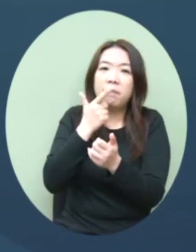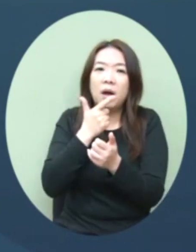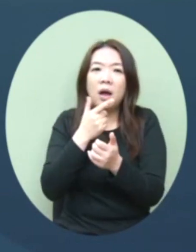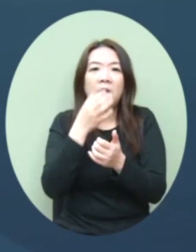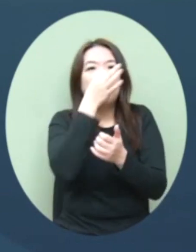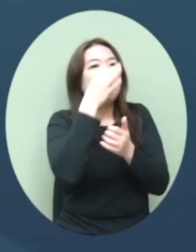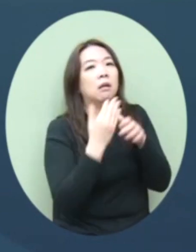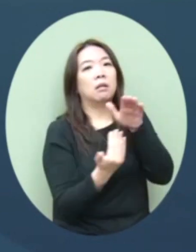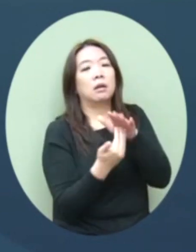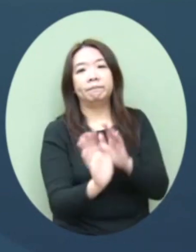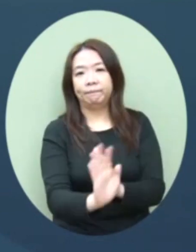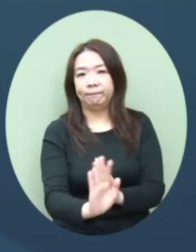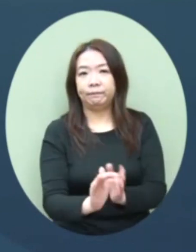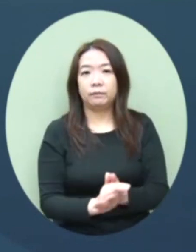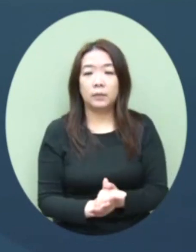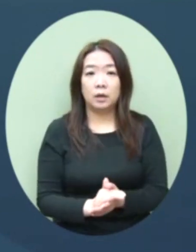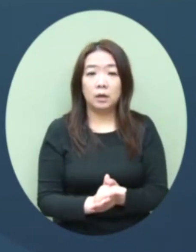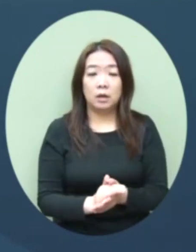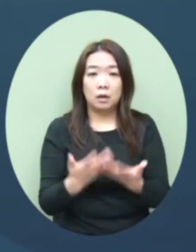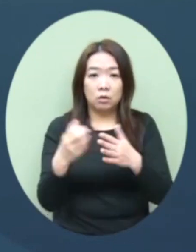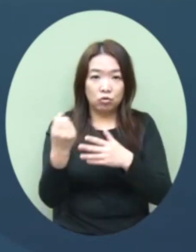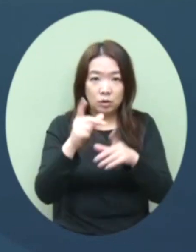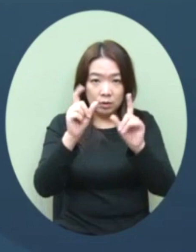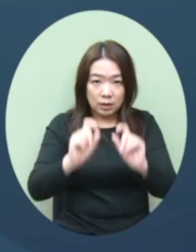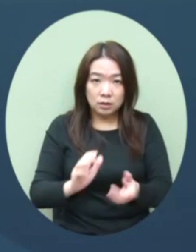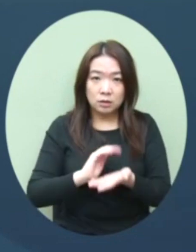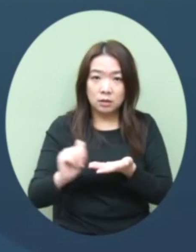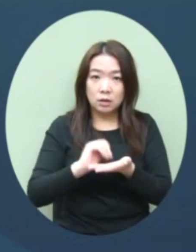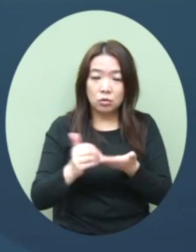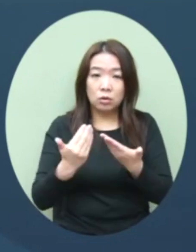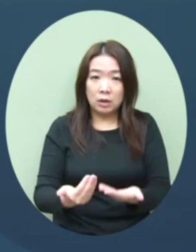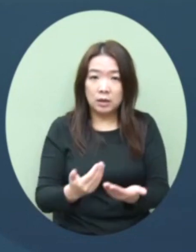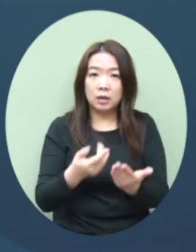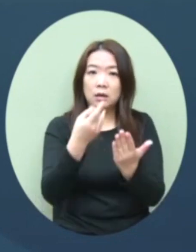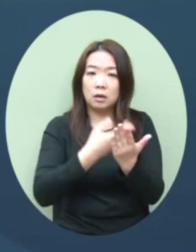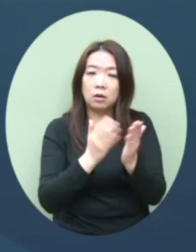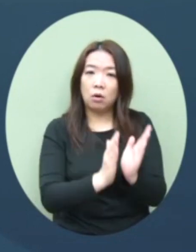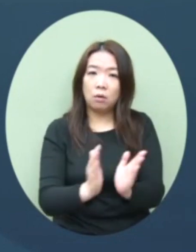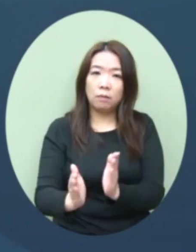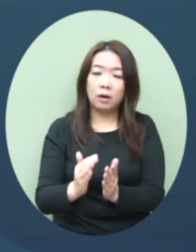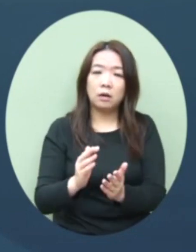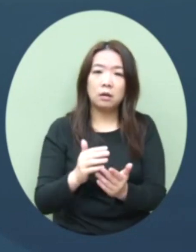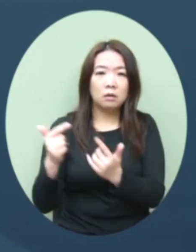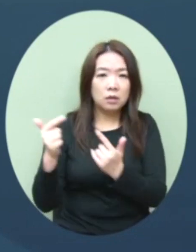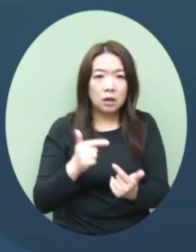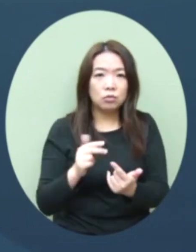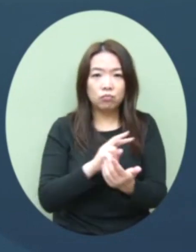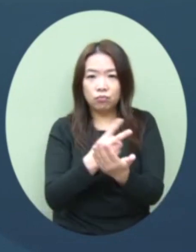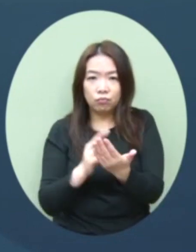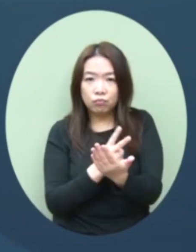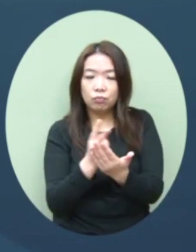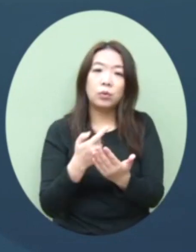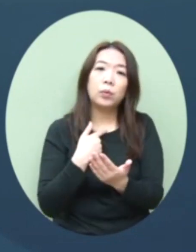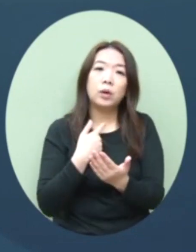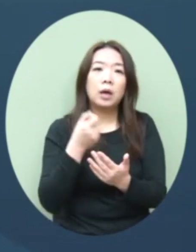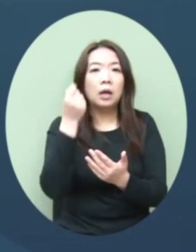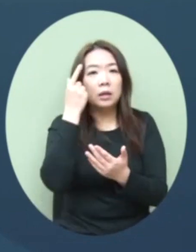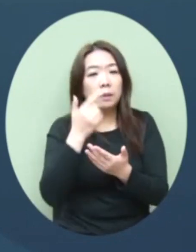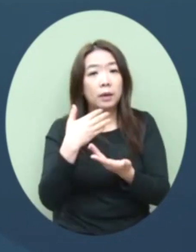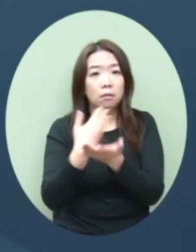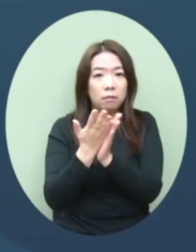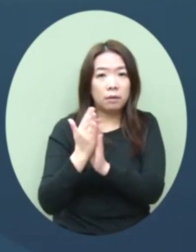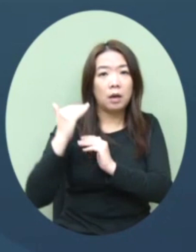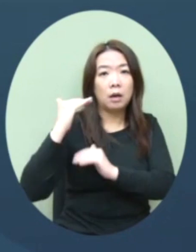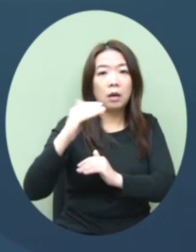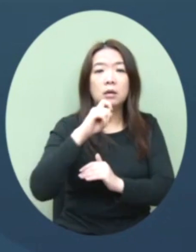正如我剛才所說其中的需要澄清是這些措施是不斷要調整尤其是在資源不是無